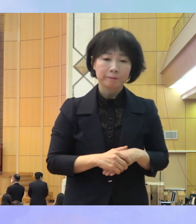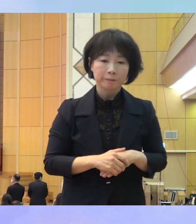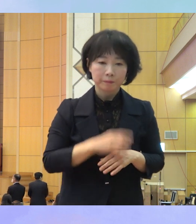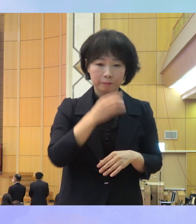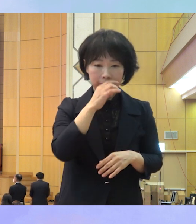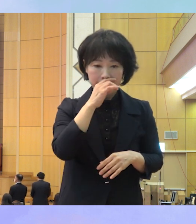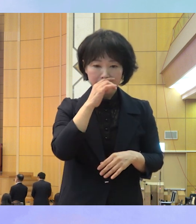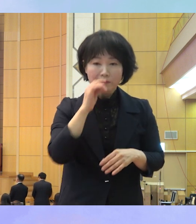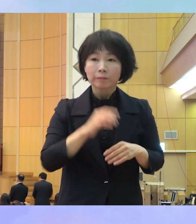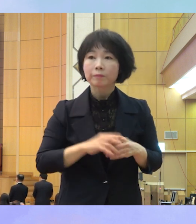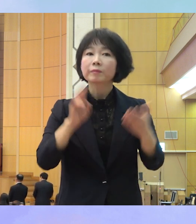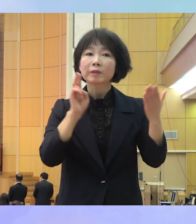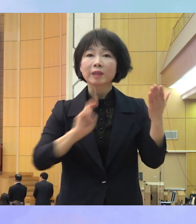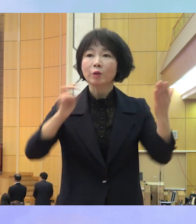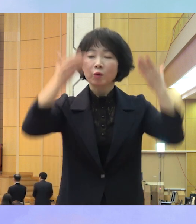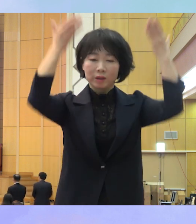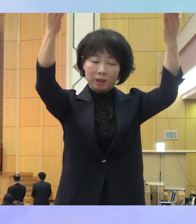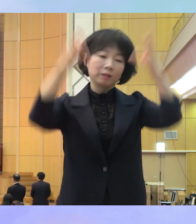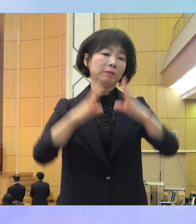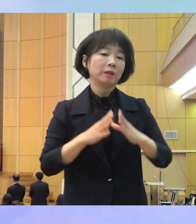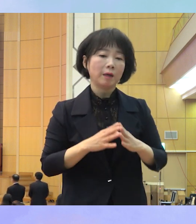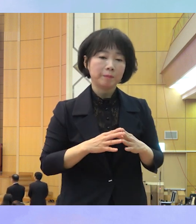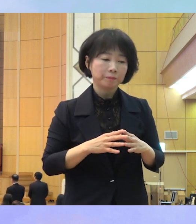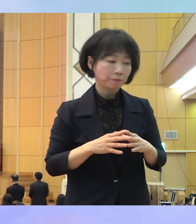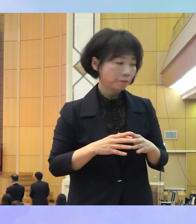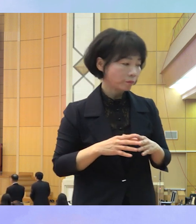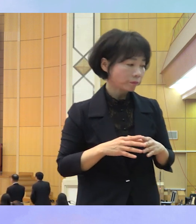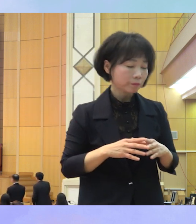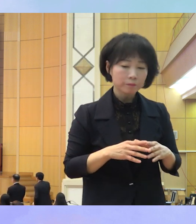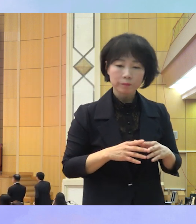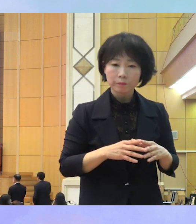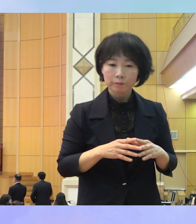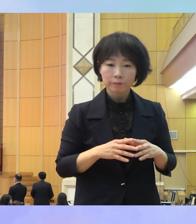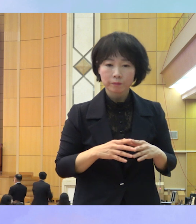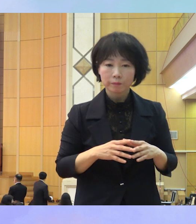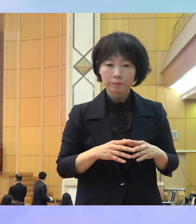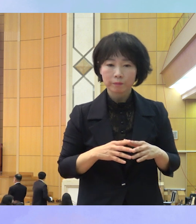찬양하면서 찬송가 281장 찬양하면서